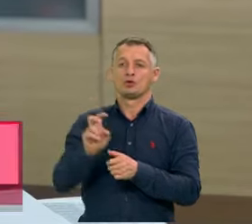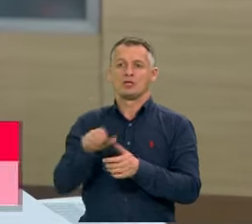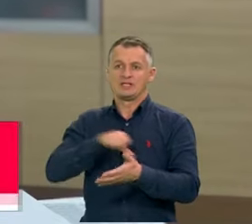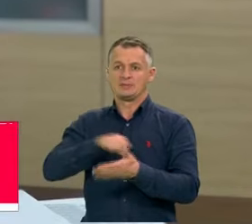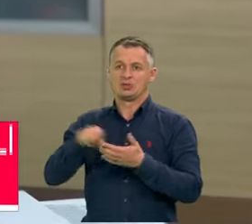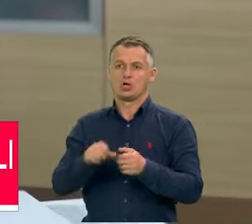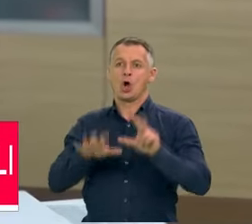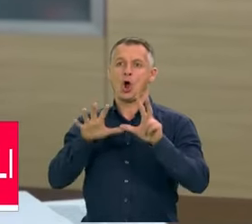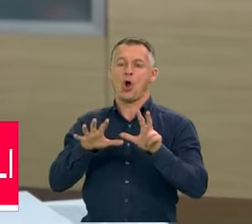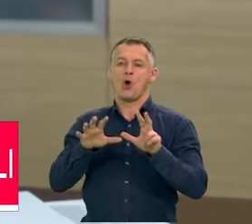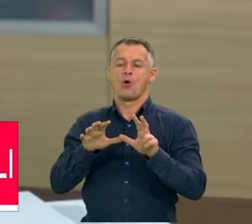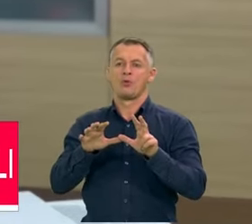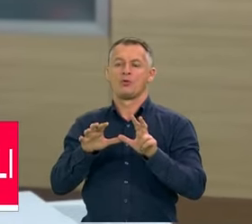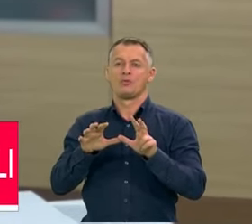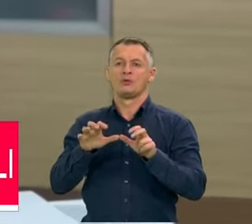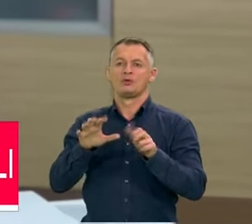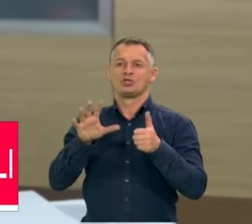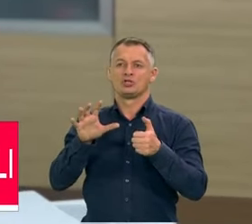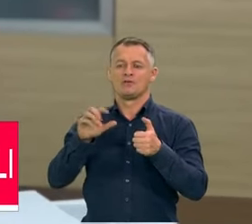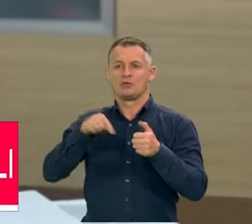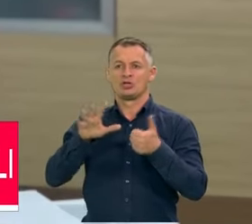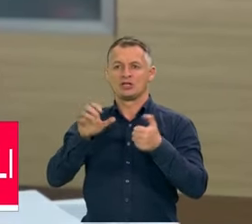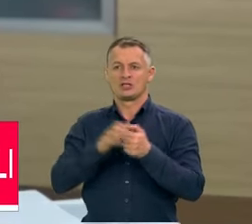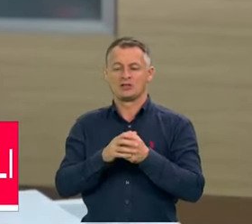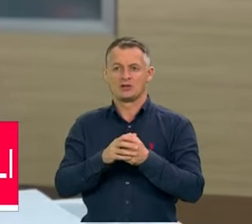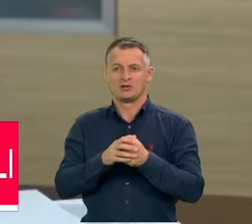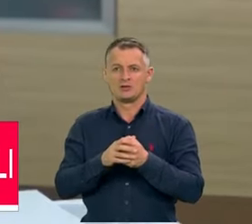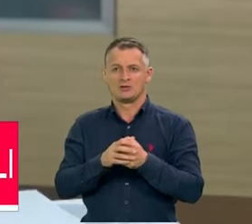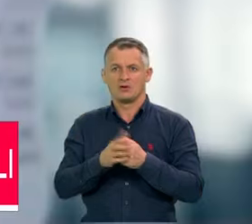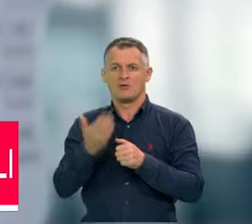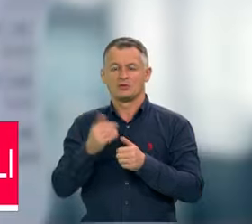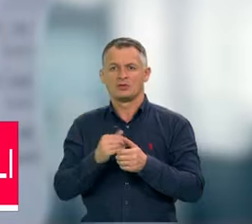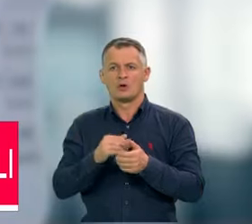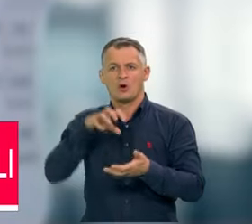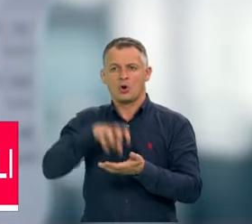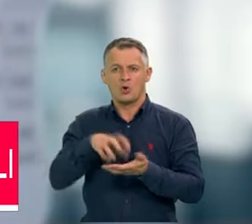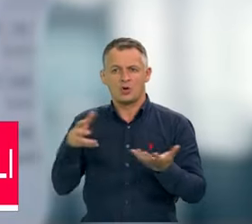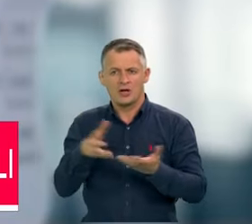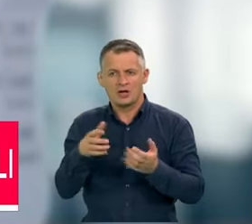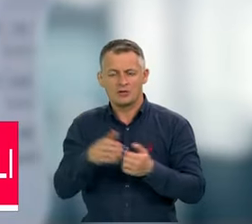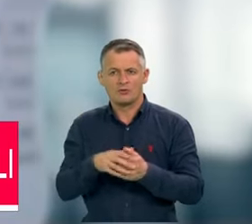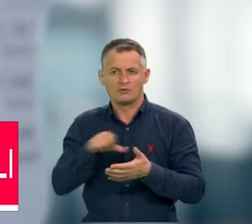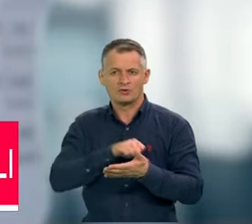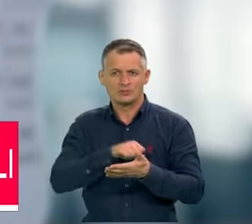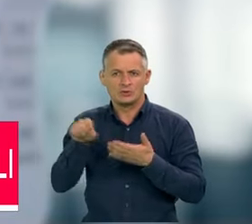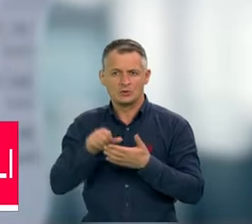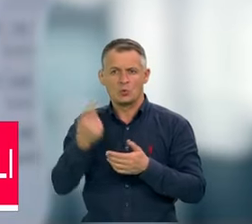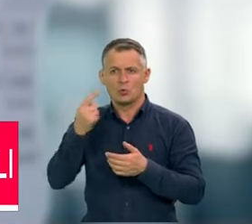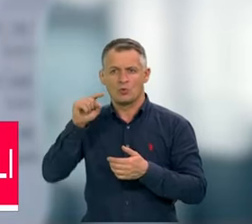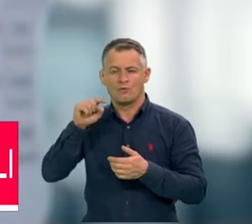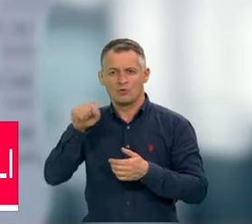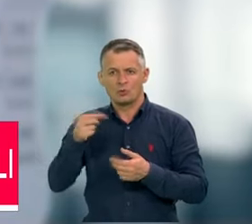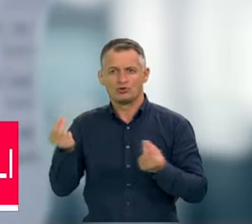860 ă și au fost de asemenea posturi în care na s au fost respinși cu unu